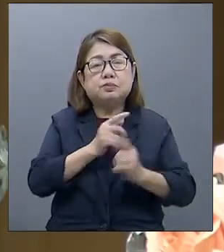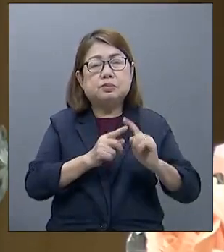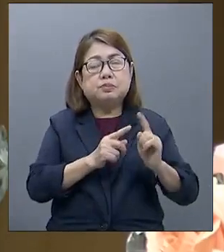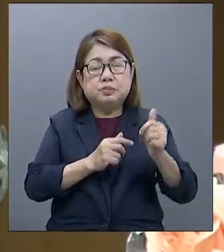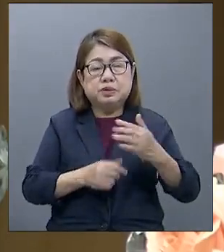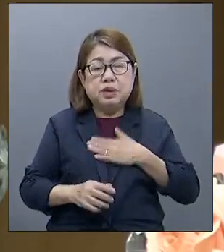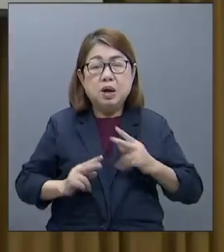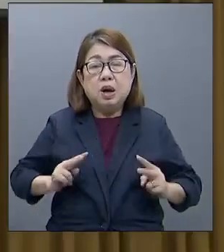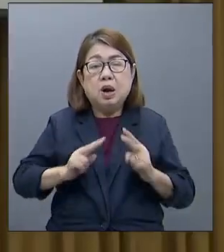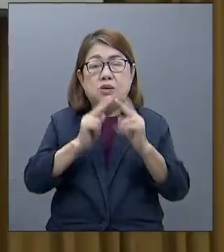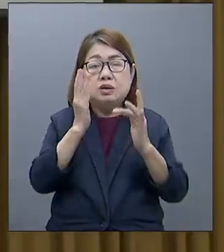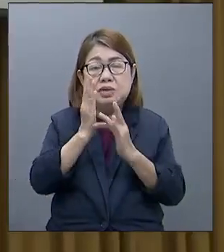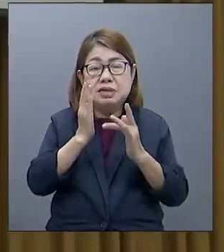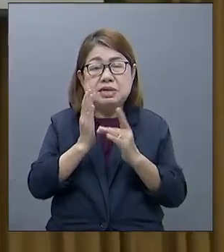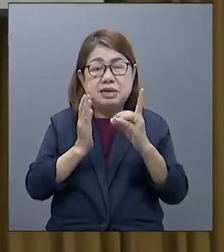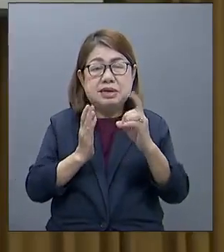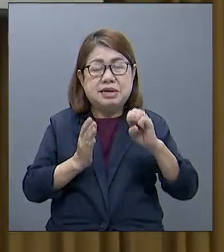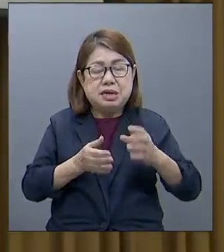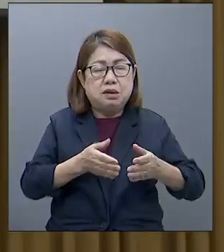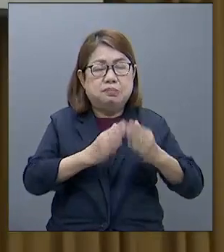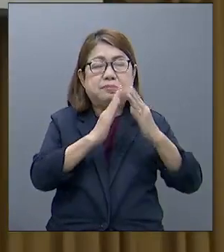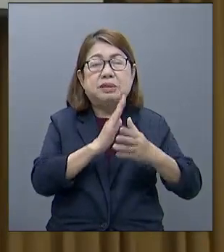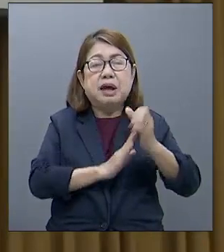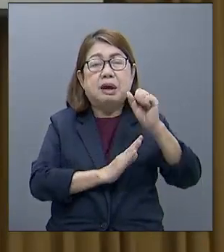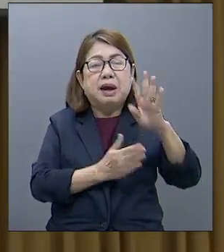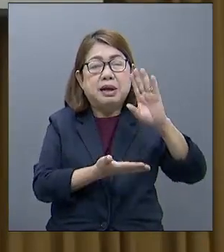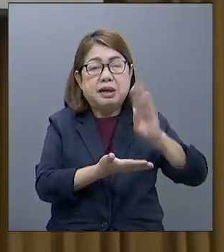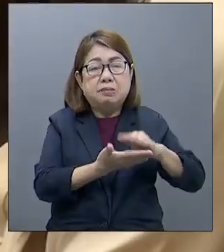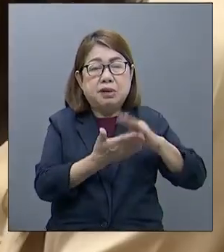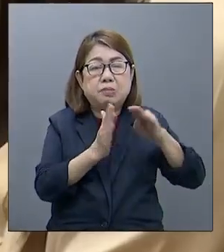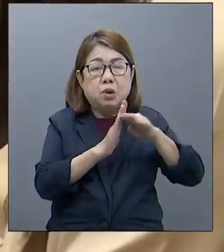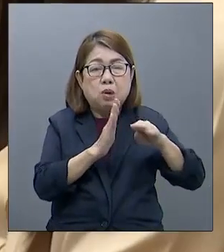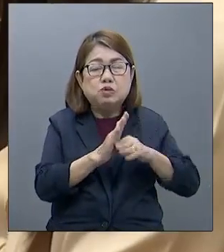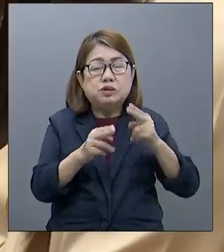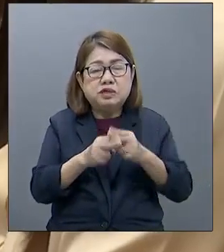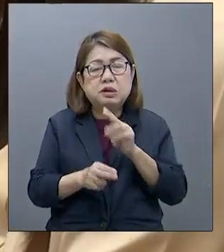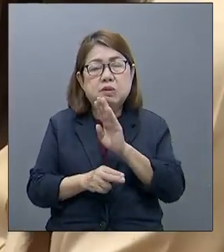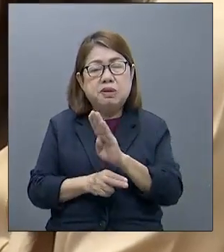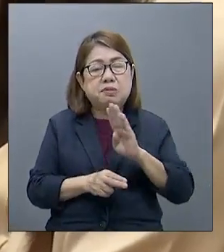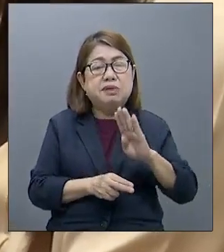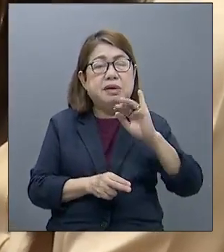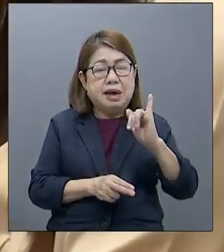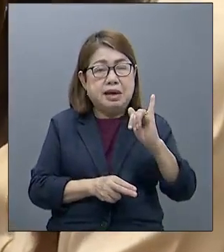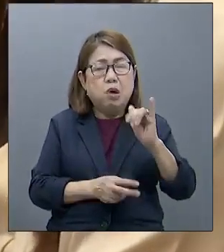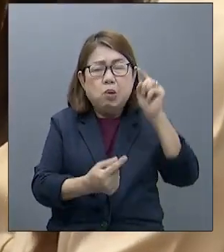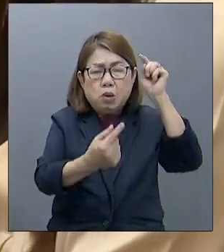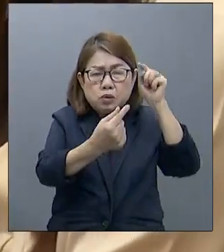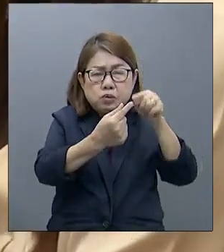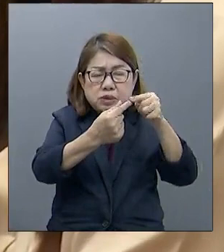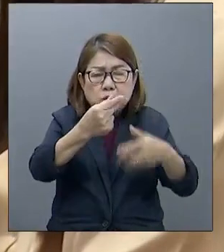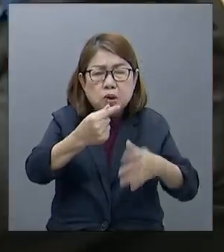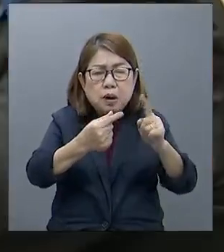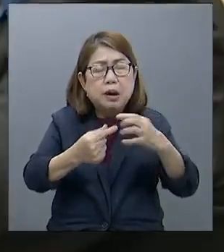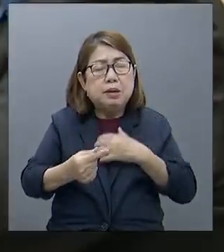รวงจึงได้มีการจัดตั้งสถาบันข้อมูลขนาดใหญ่หรือว่า BDI ค่ะซึ่งมีวัตถุประสงค์จัดทำยุทธศาสตร์การขับเ